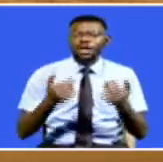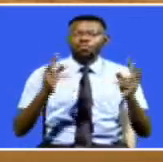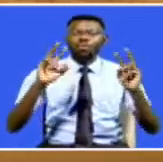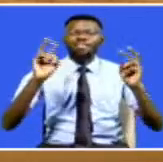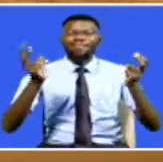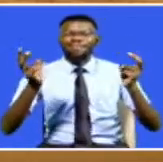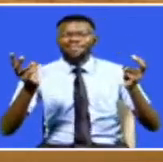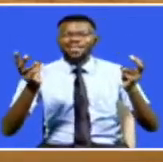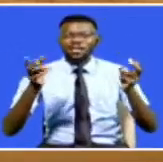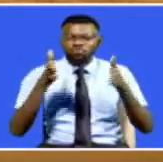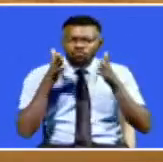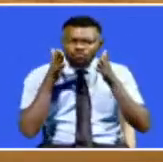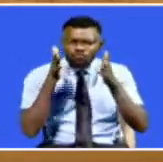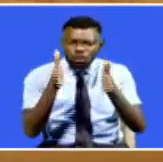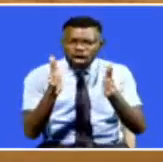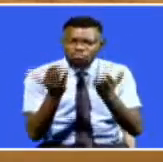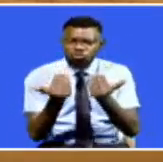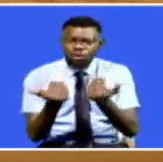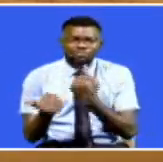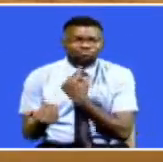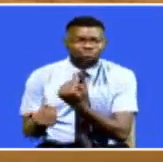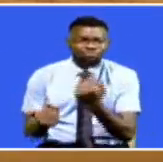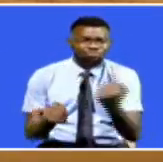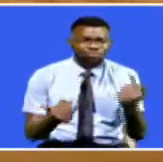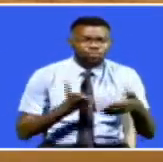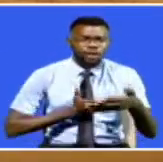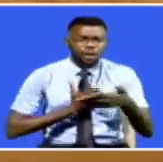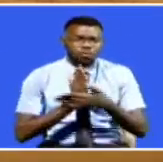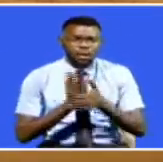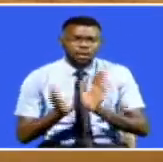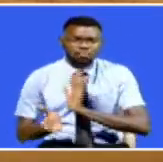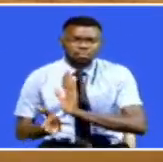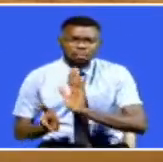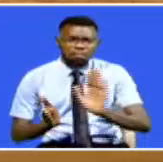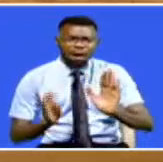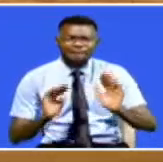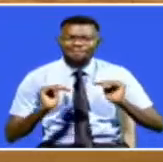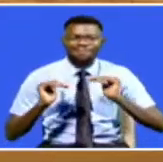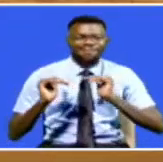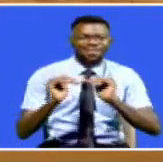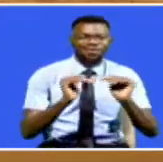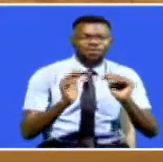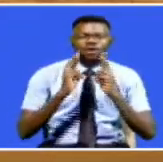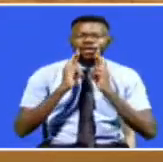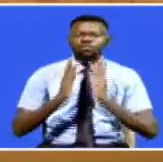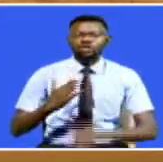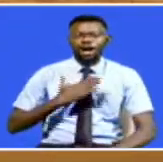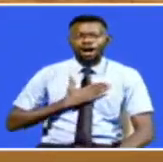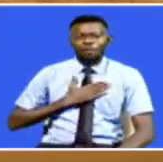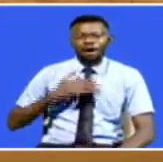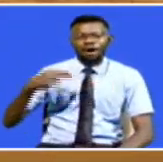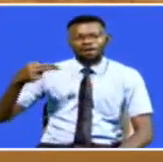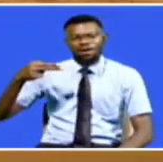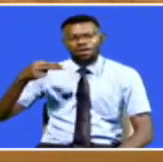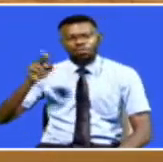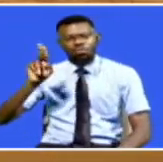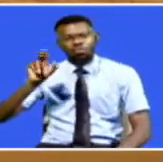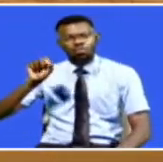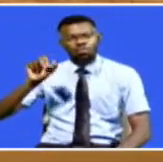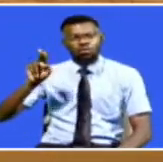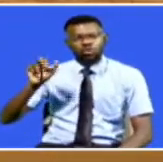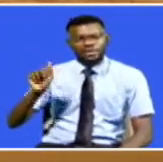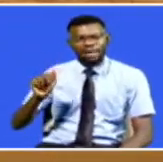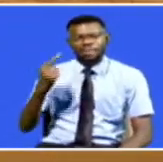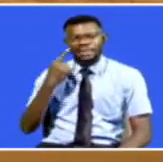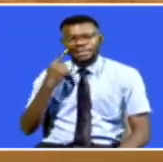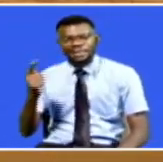kila mtoto anapata haki, wote ni sawa na muhimu. Ripota wetu Husna Muhammad analivalia njuga mfumo wa elimu